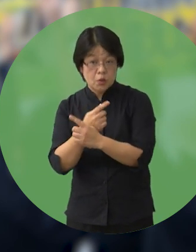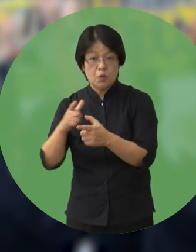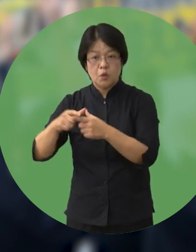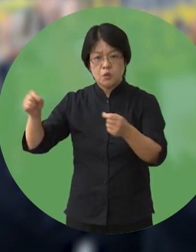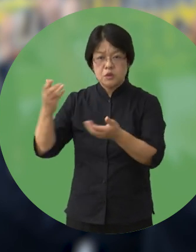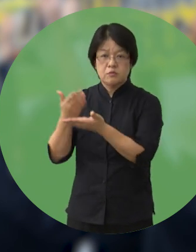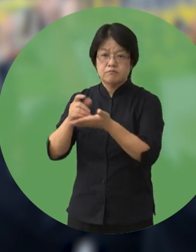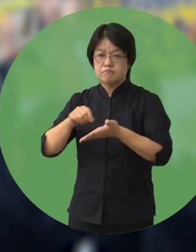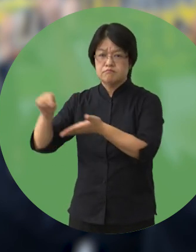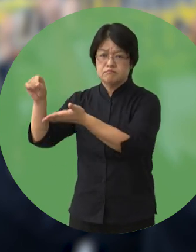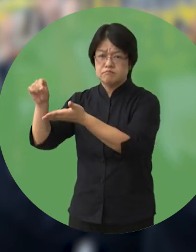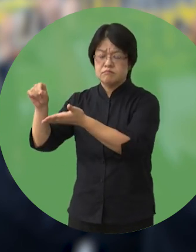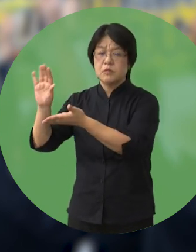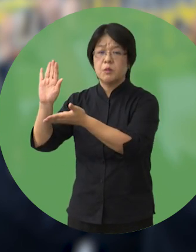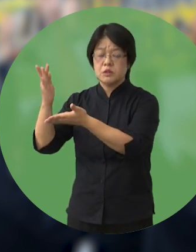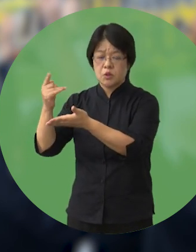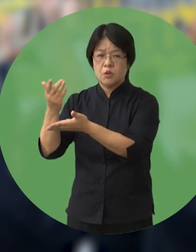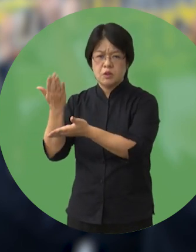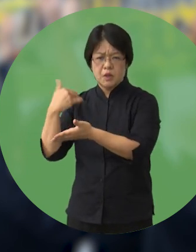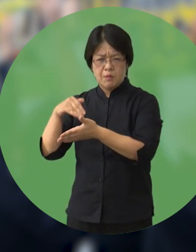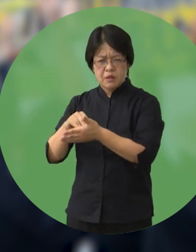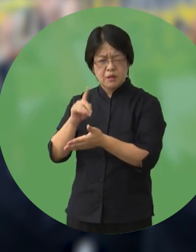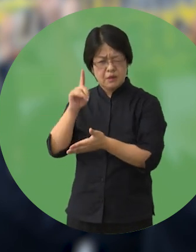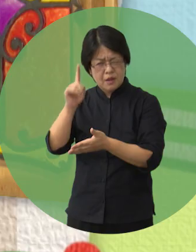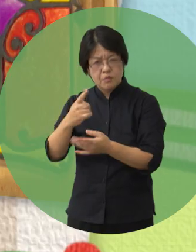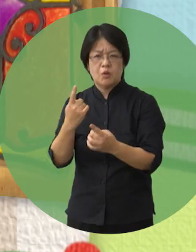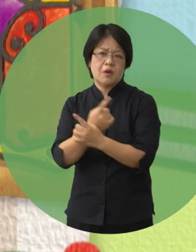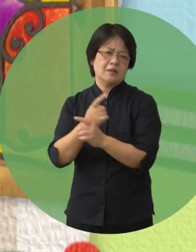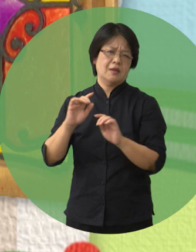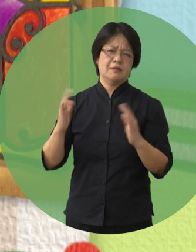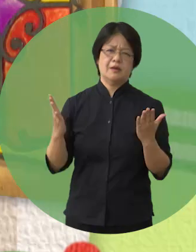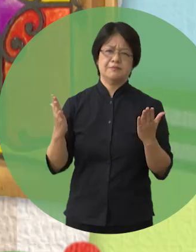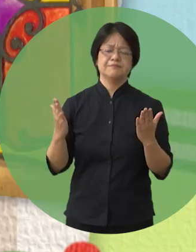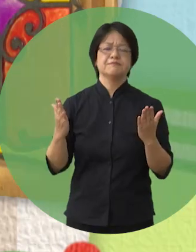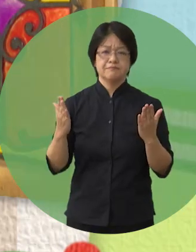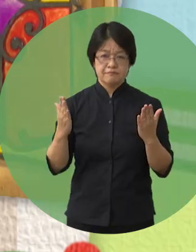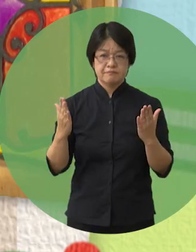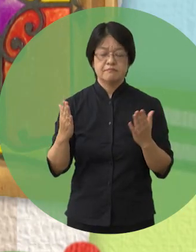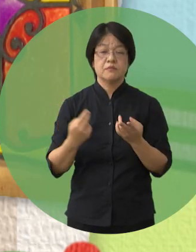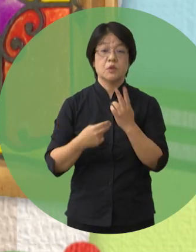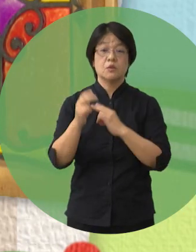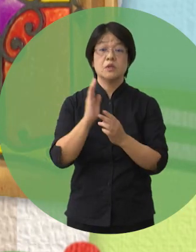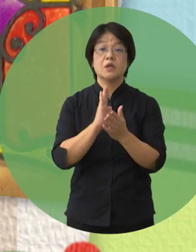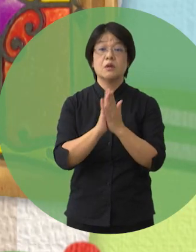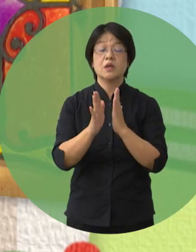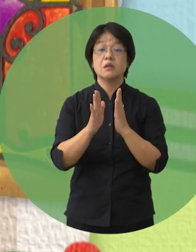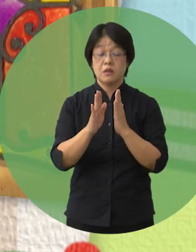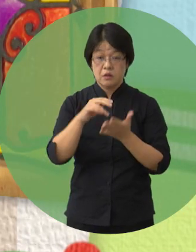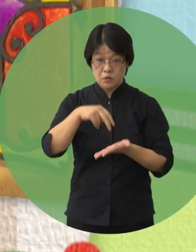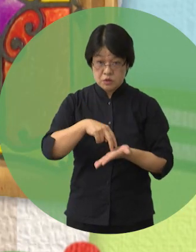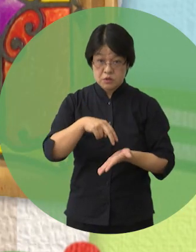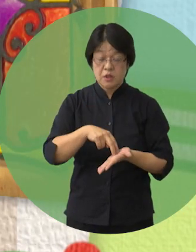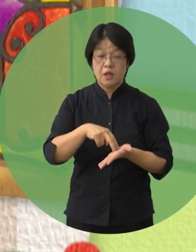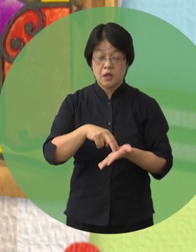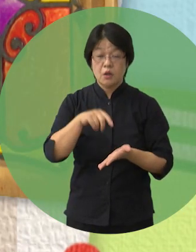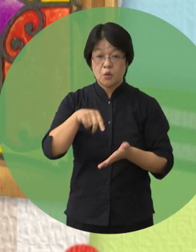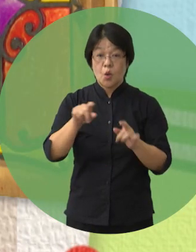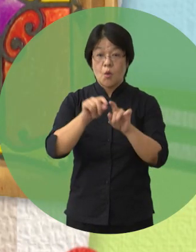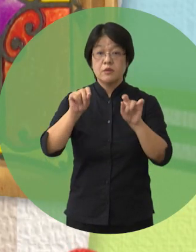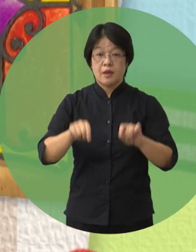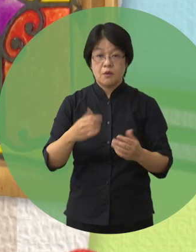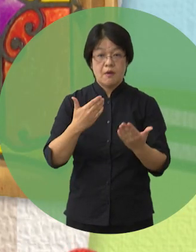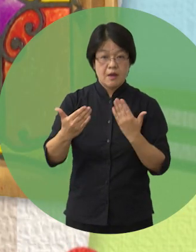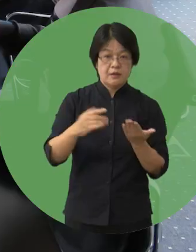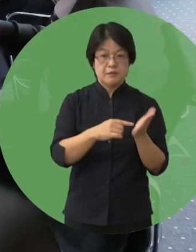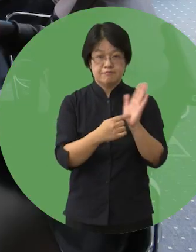これまで一度も改定されていません。そこで県では日米地位協定の問題点を明確化